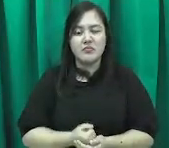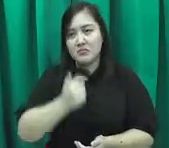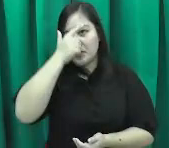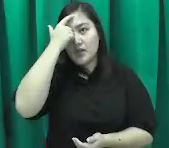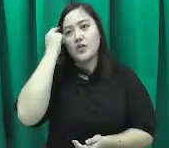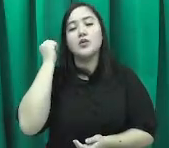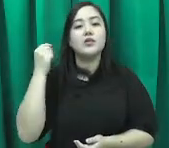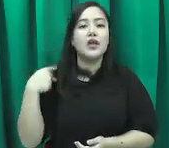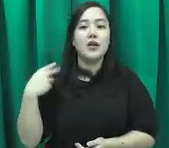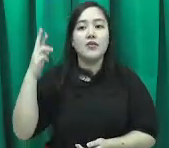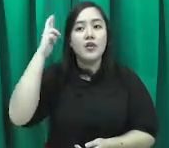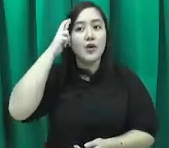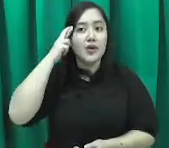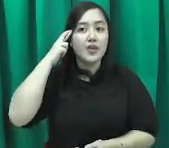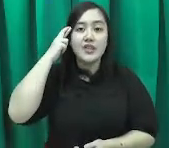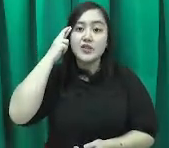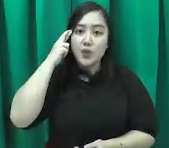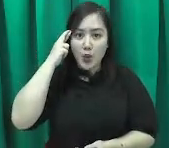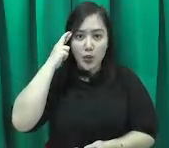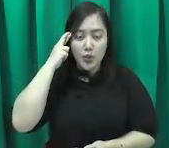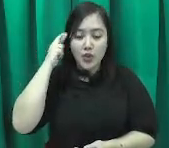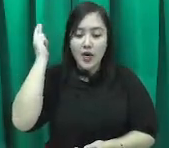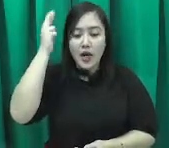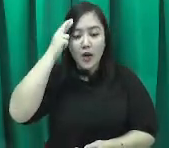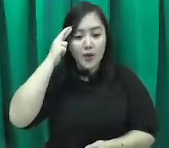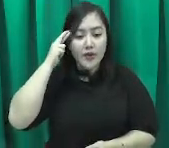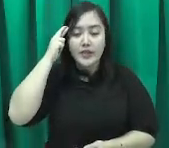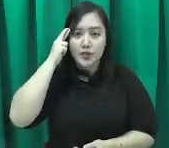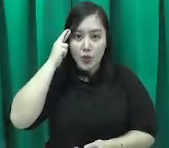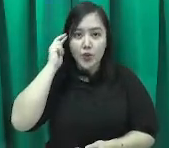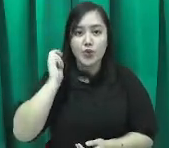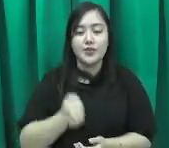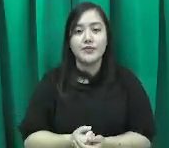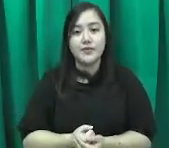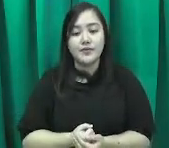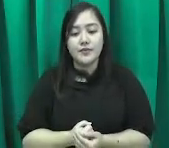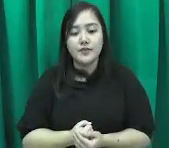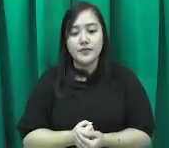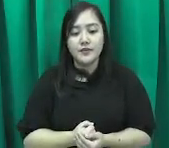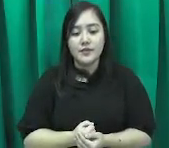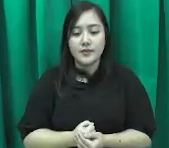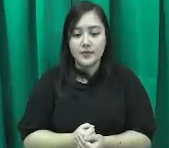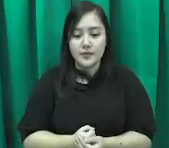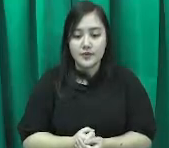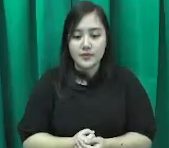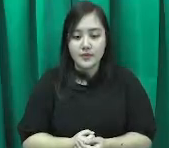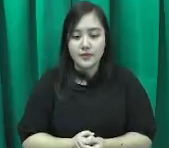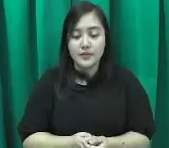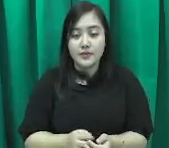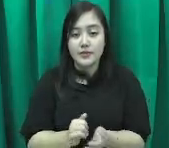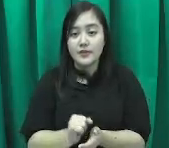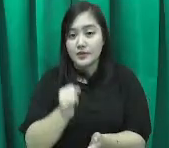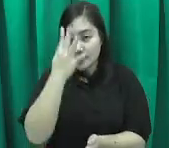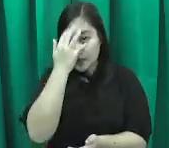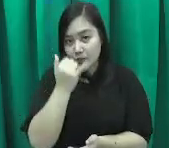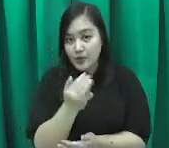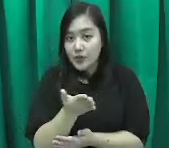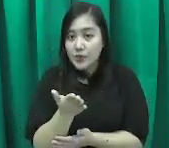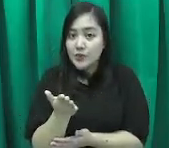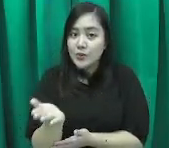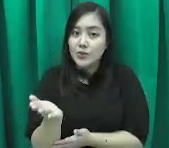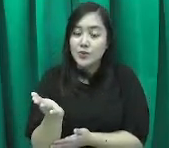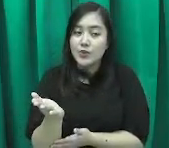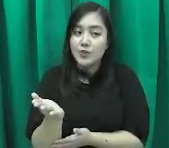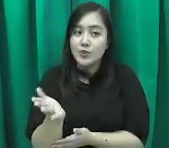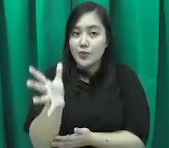pwede. Yeah. No? Yun usually ang there's mga always, iniisip doon sa mga fathers na medyo na late na. Ayaw na niyang